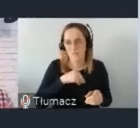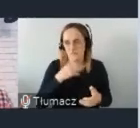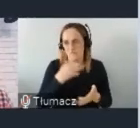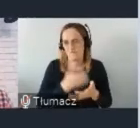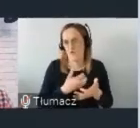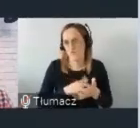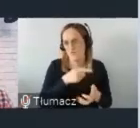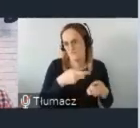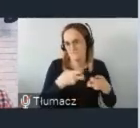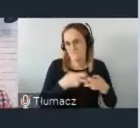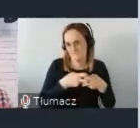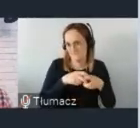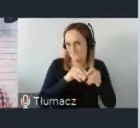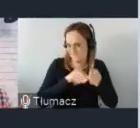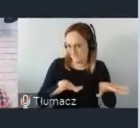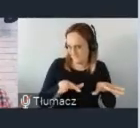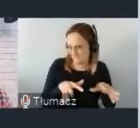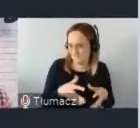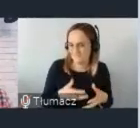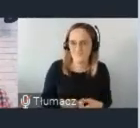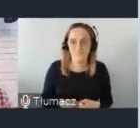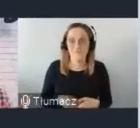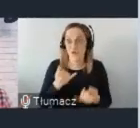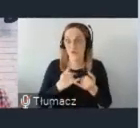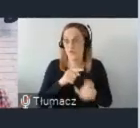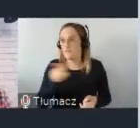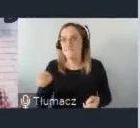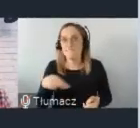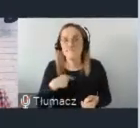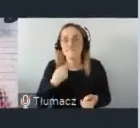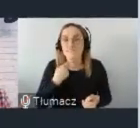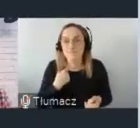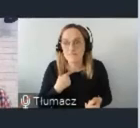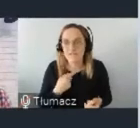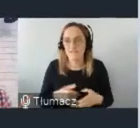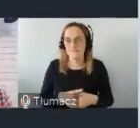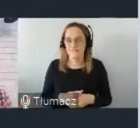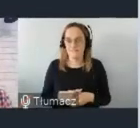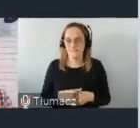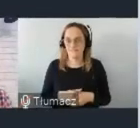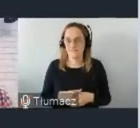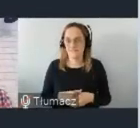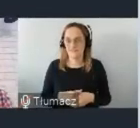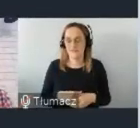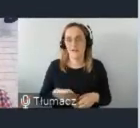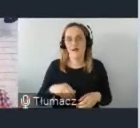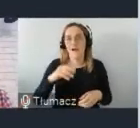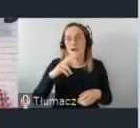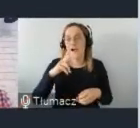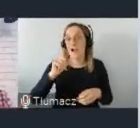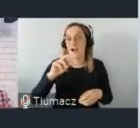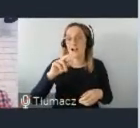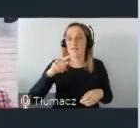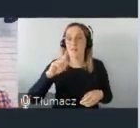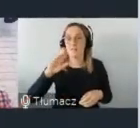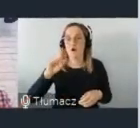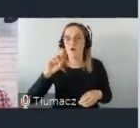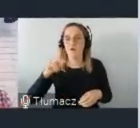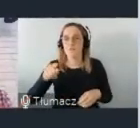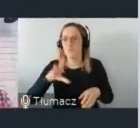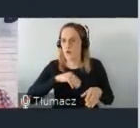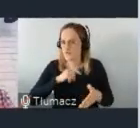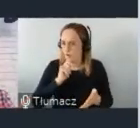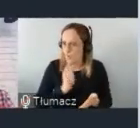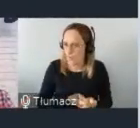Jeżeli ktoś będzie miał niedosyt, tak, dziękuję za ten komentarz. W ogóle cardboardy to są podstawy. Można je i